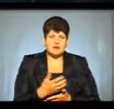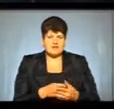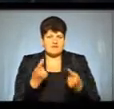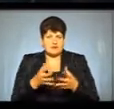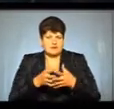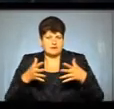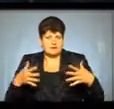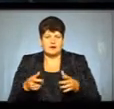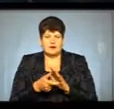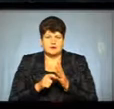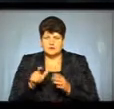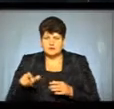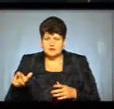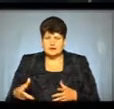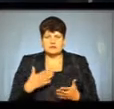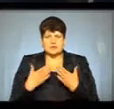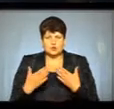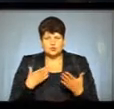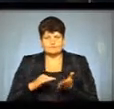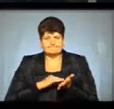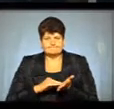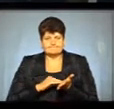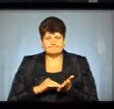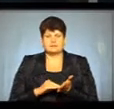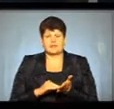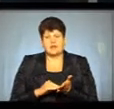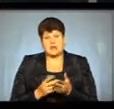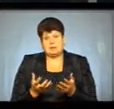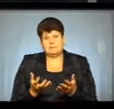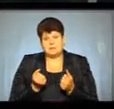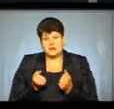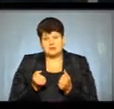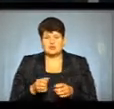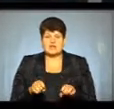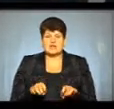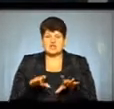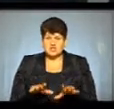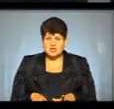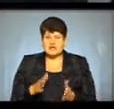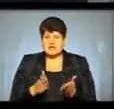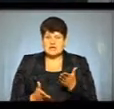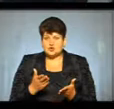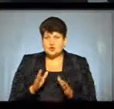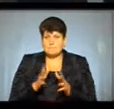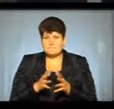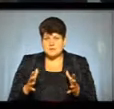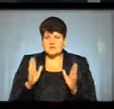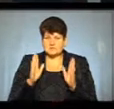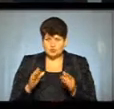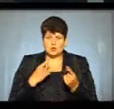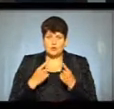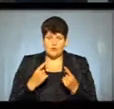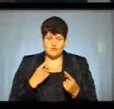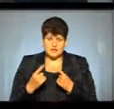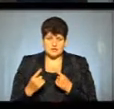ними, занотовують і приймуть знову ж таки консолідоване рішення. Якщо більшість буде говорити,